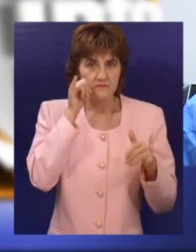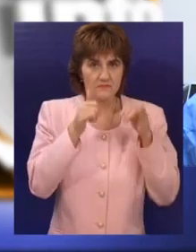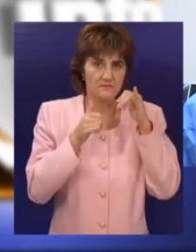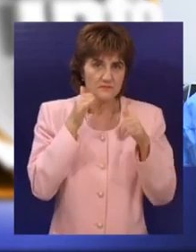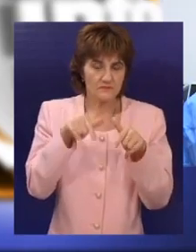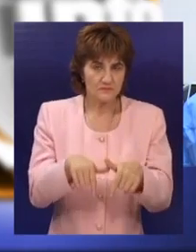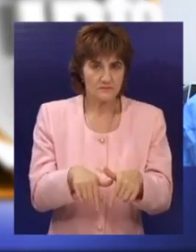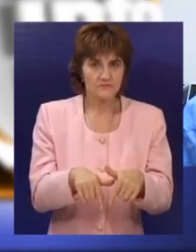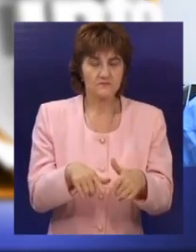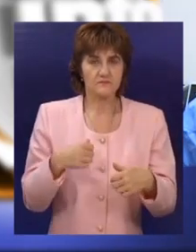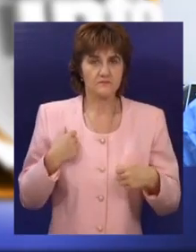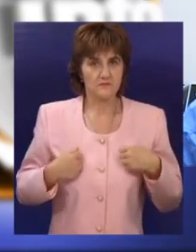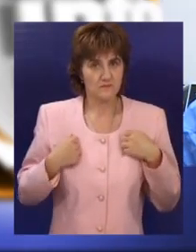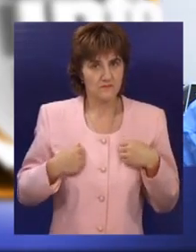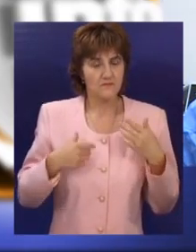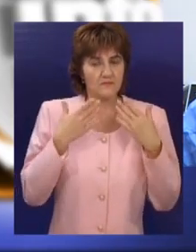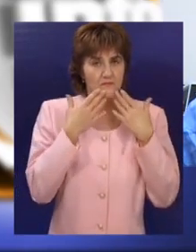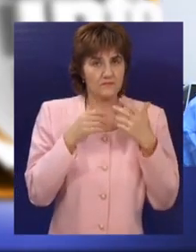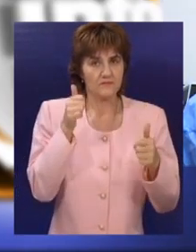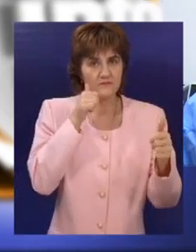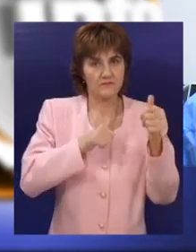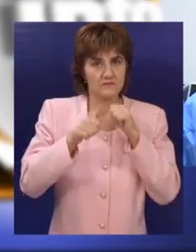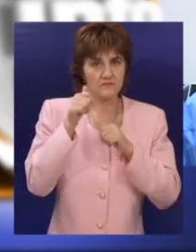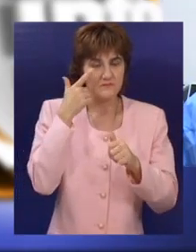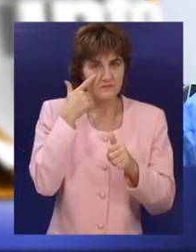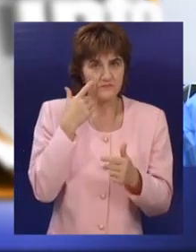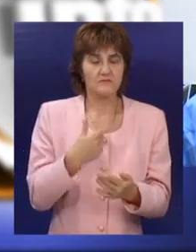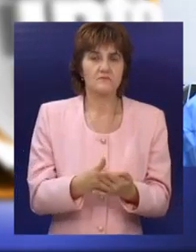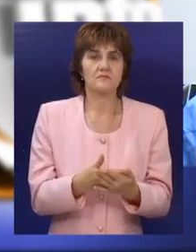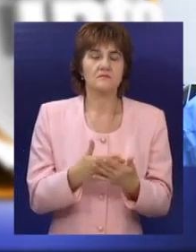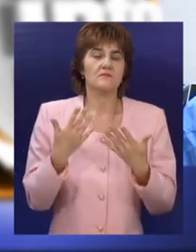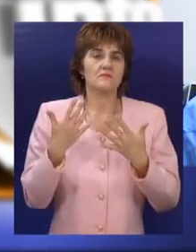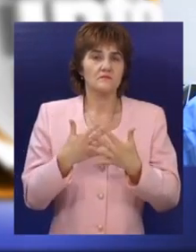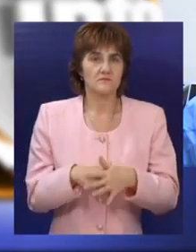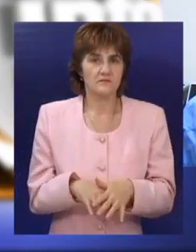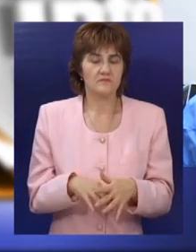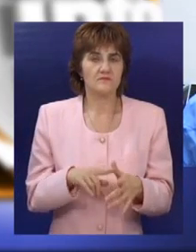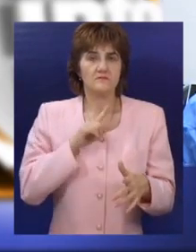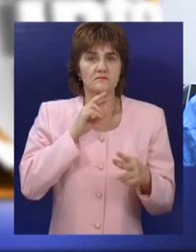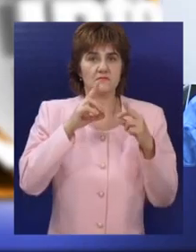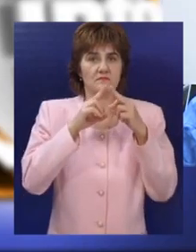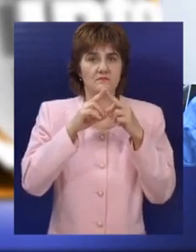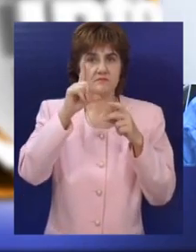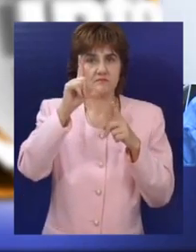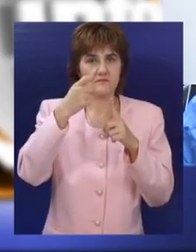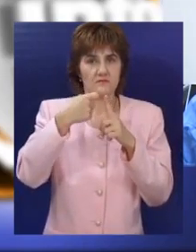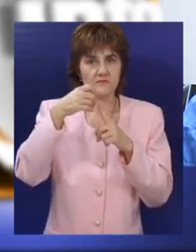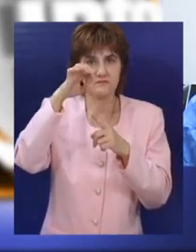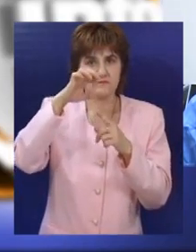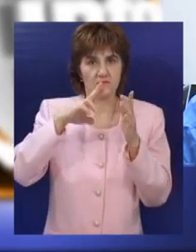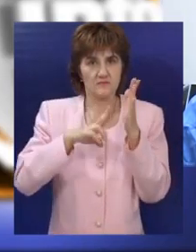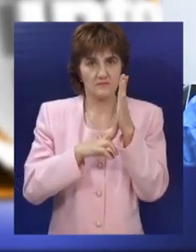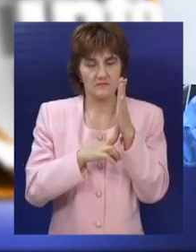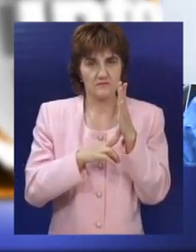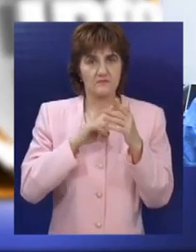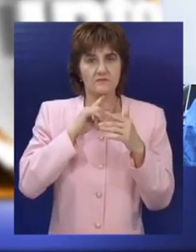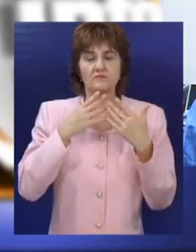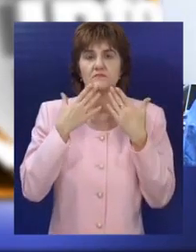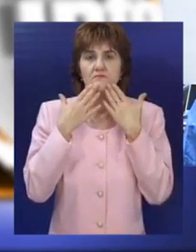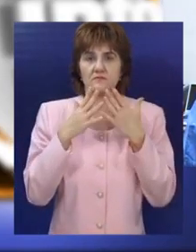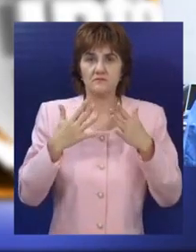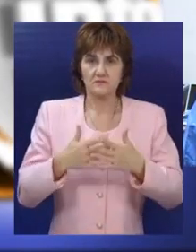poverenje i da je odabrao baš nas da uradimo ovu operaciju i da je tako velika kompanija kao što je Alcon imao sluha i imali smo